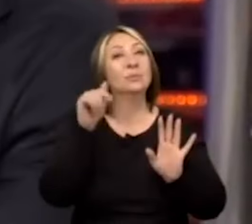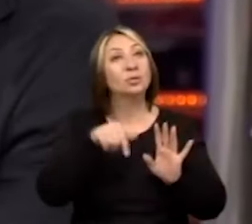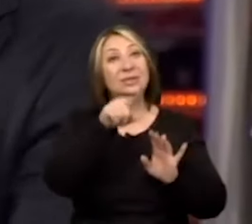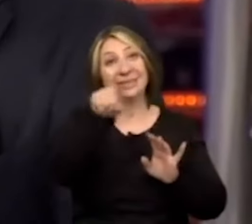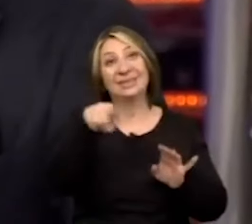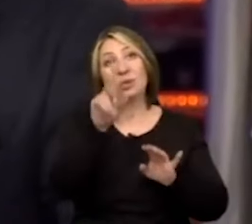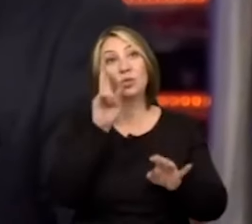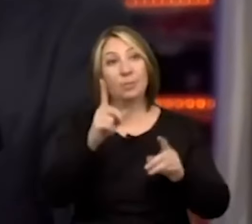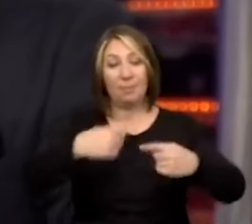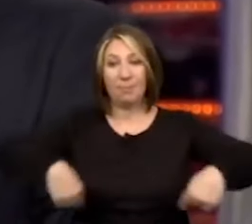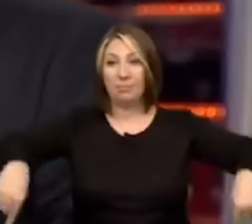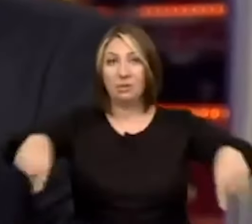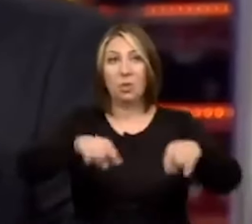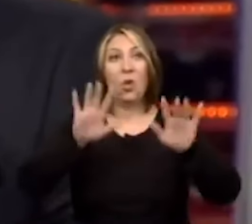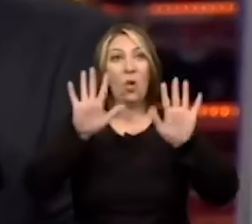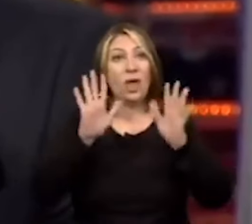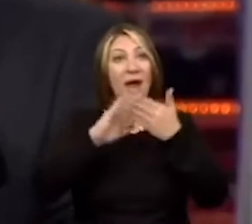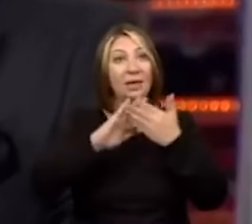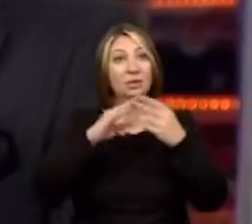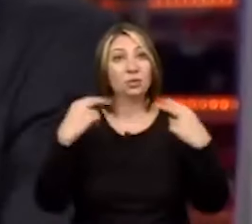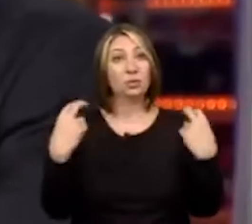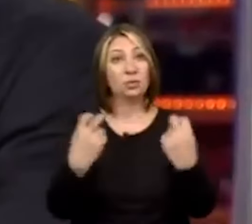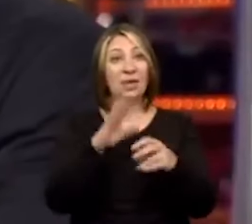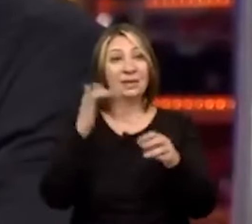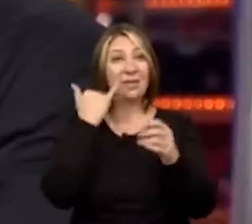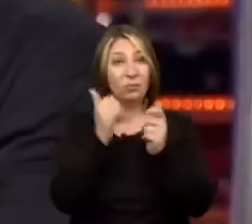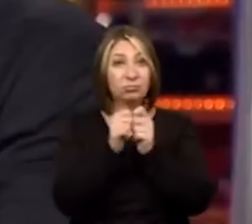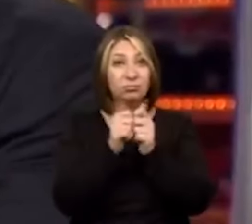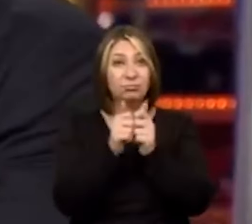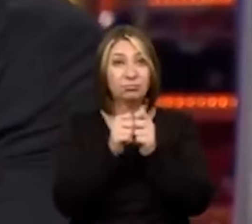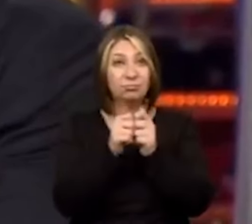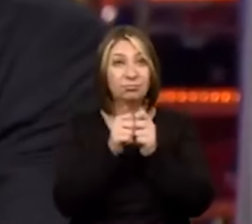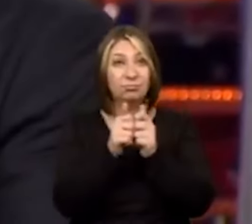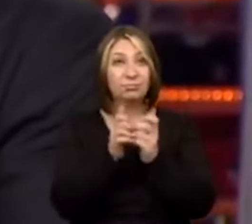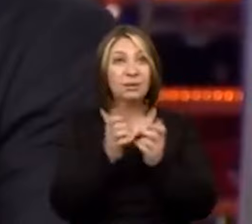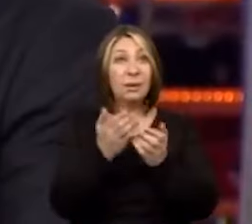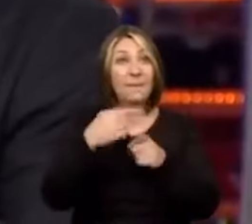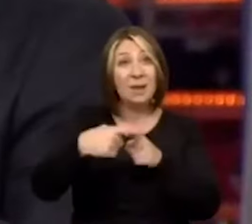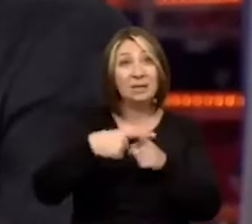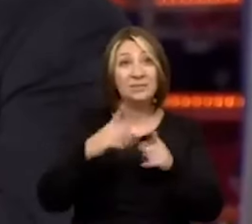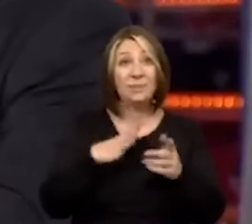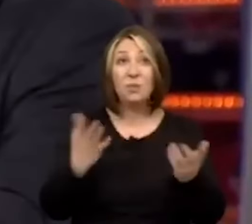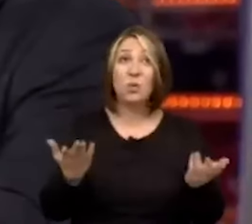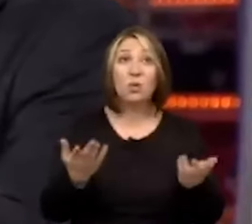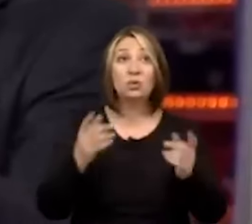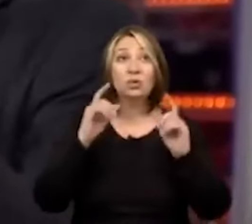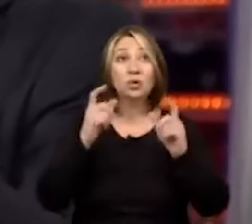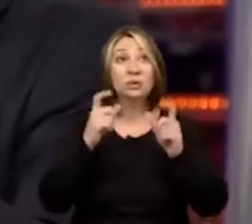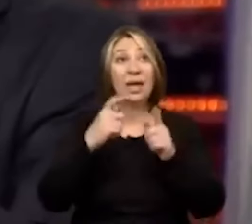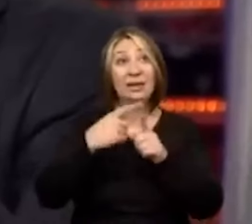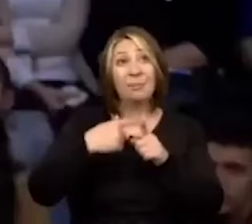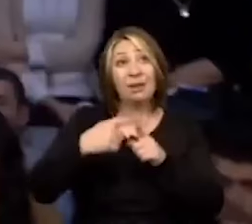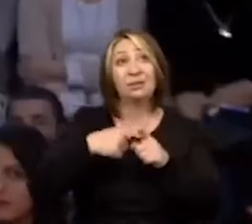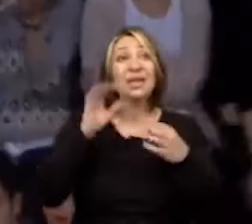de görüyorsunuzdur, bir masanın etrafında 10 arkadaş oturmuş. Herkes elinde telefon. Herkes bir şey yapıyor. Paylaşım var mı? Yok. Sosyal paylaşım var.